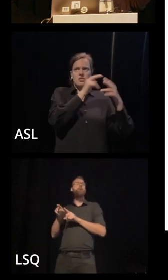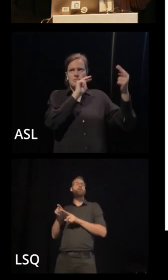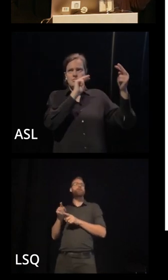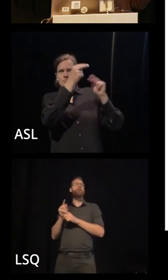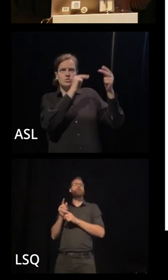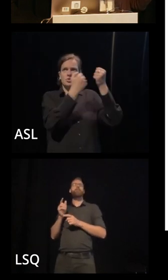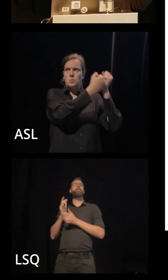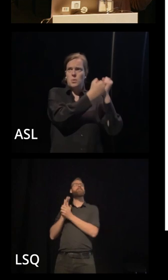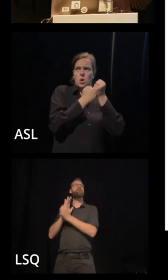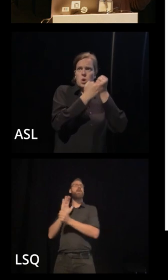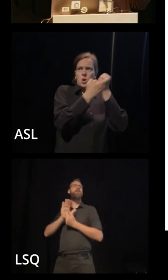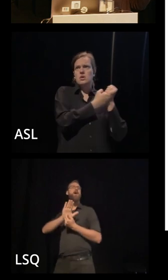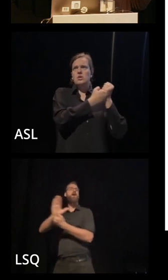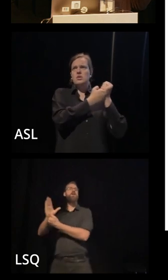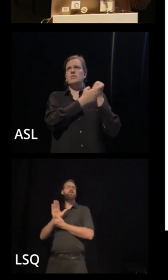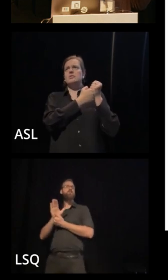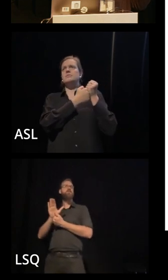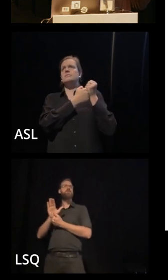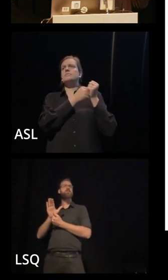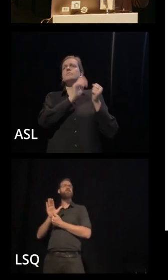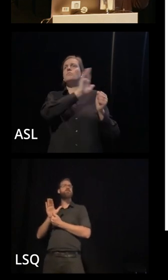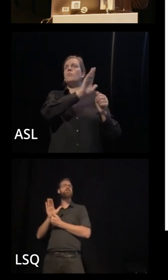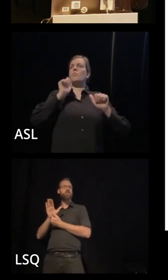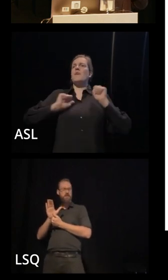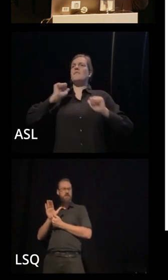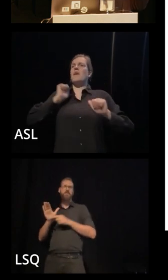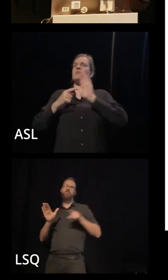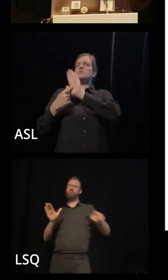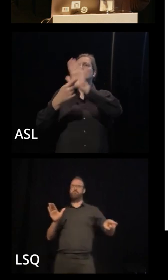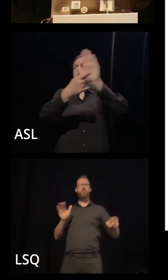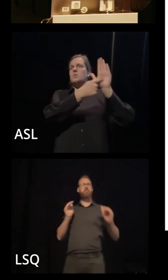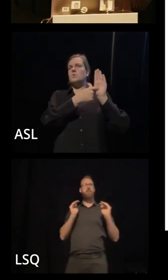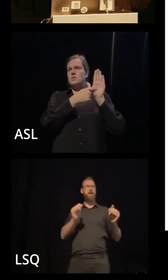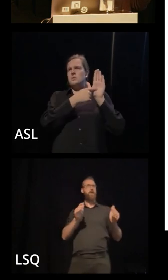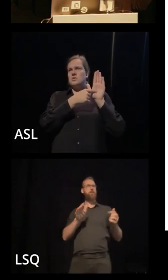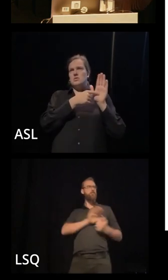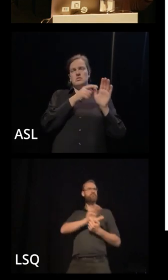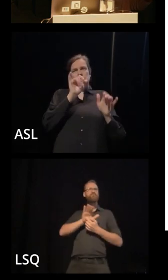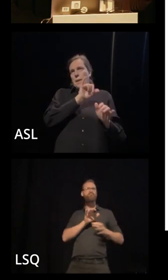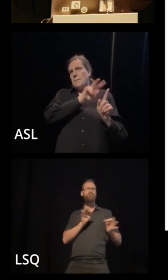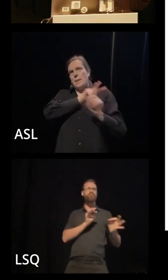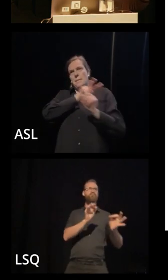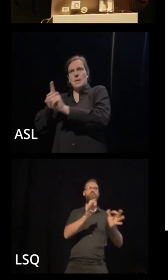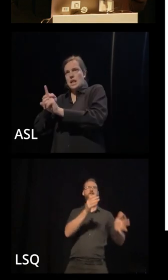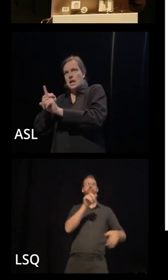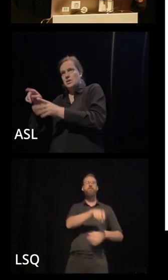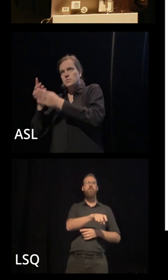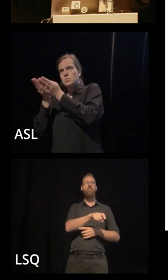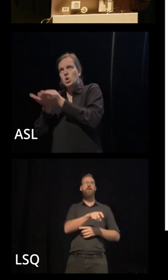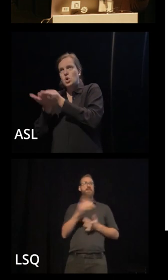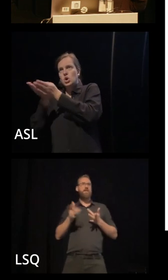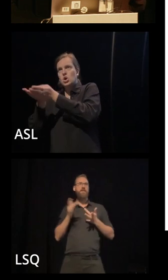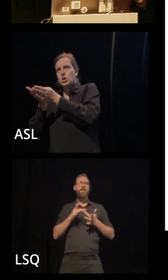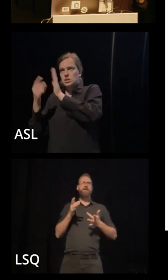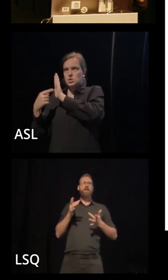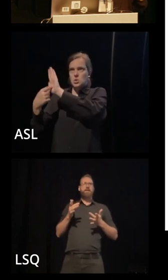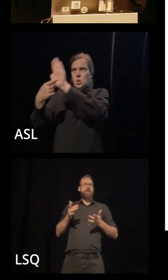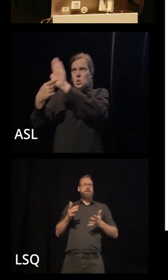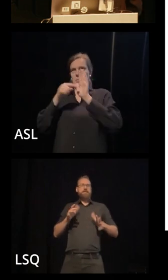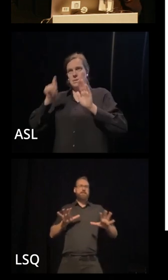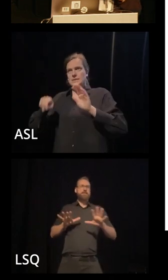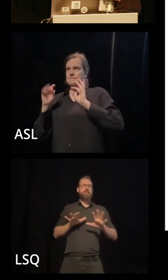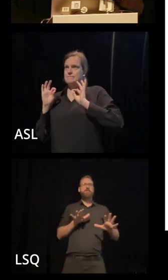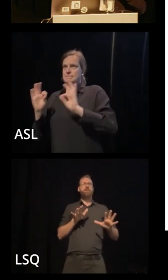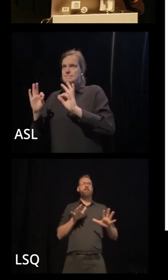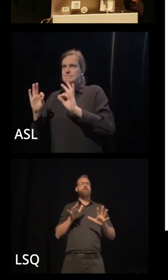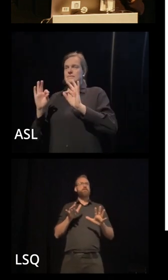déjà une performance humaine d'être dans un autre environnement. De dépasser ses limites appelle également vulnérabilité, fébrilité, fragilité. Et